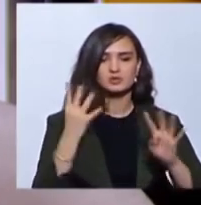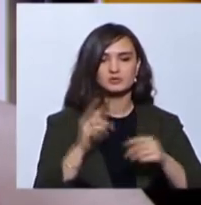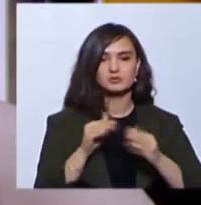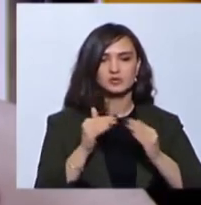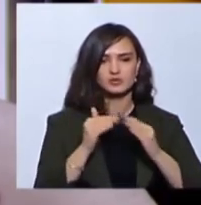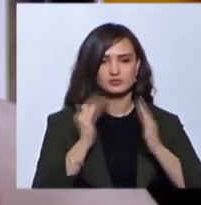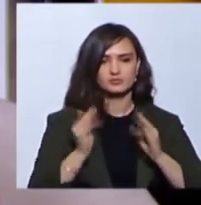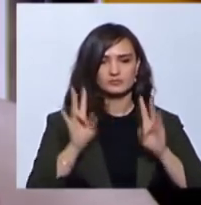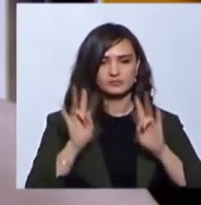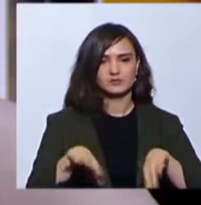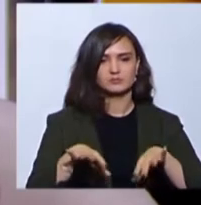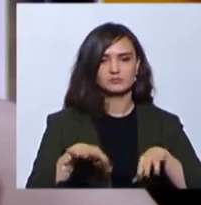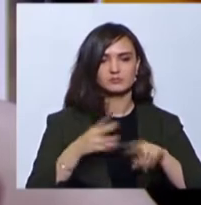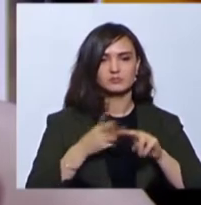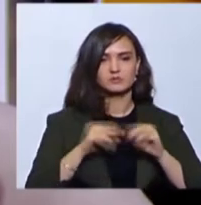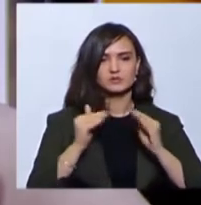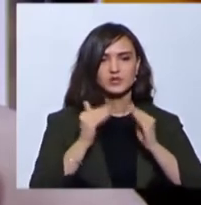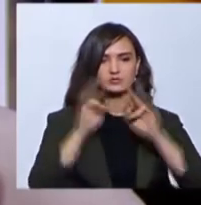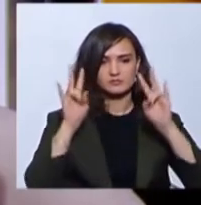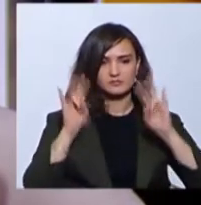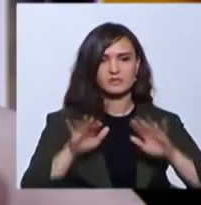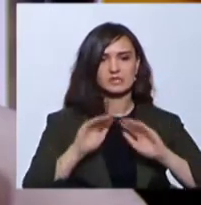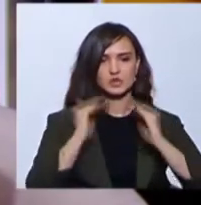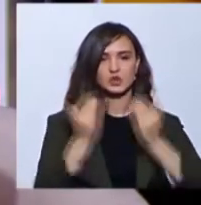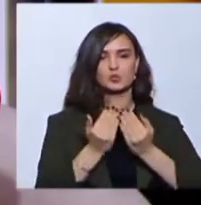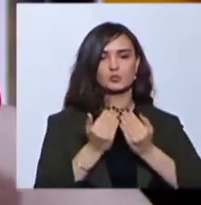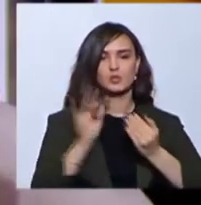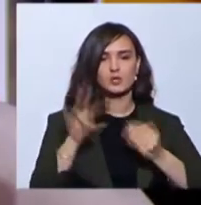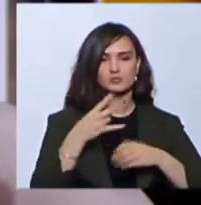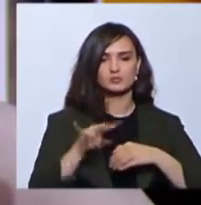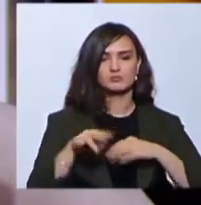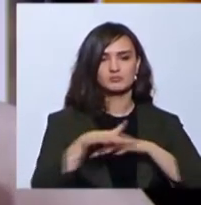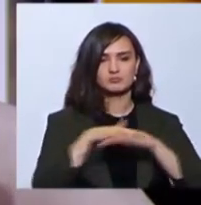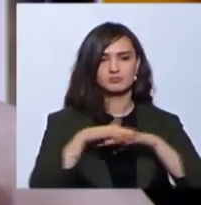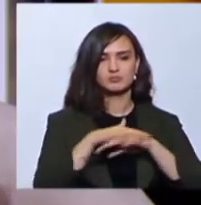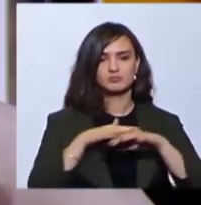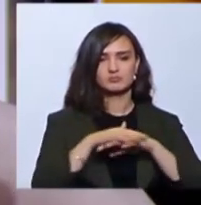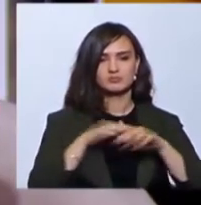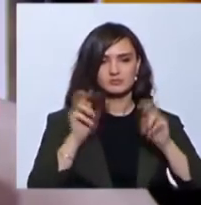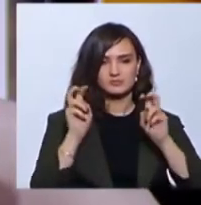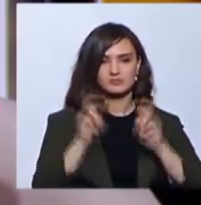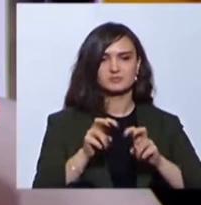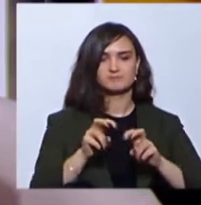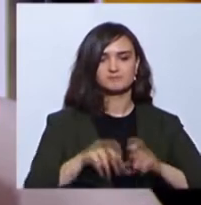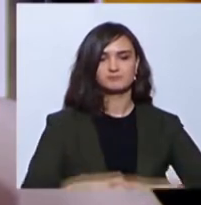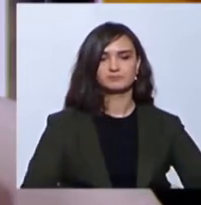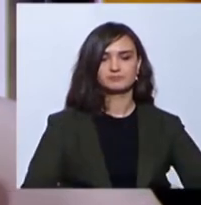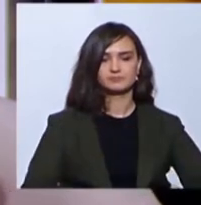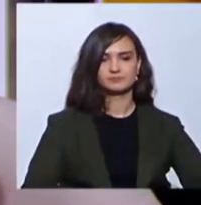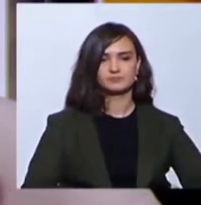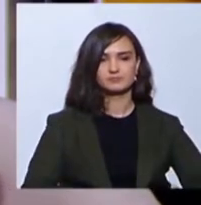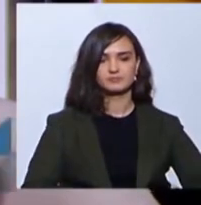დარჩნენ მაქსიმალურად სახლში, იყვნენ მაქსიმალურად იზოლირებულები, მოერიდონ ესე ვთქვათ საზოგადოებრივი თავშეყრის